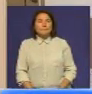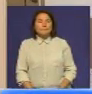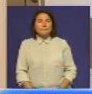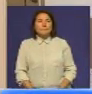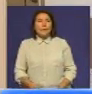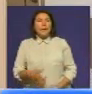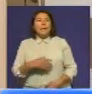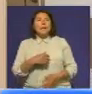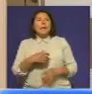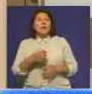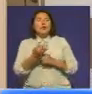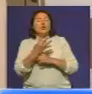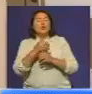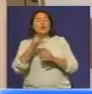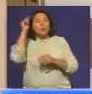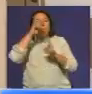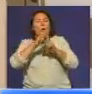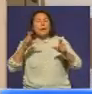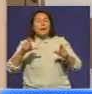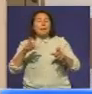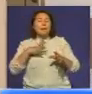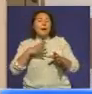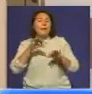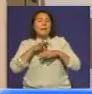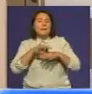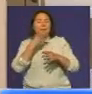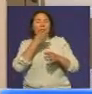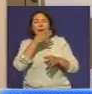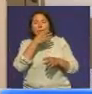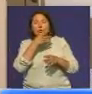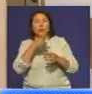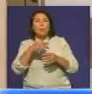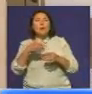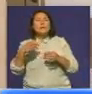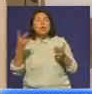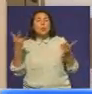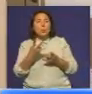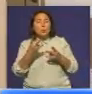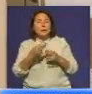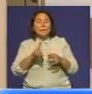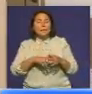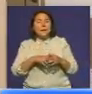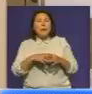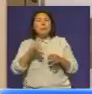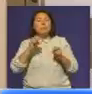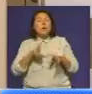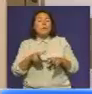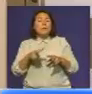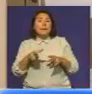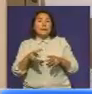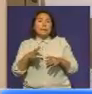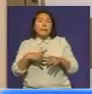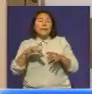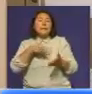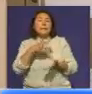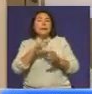Наша главная цель, чтобы все школьники проводили свое время с пользой. Мы также намерены дать им дополнительные знания и профориентировать их.